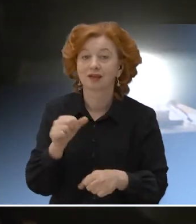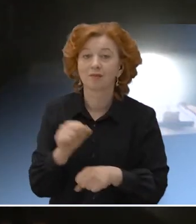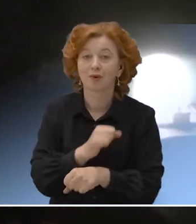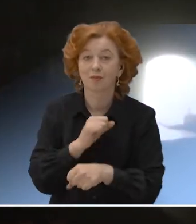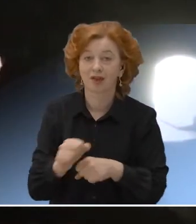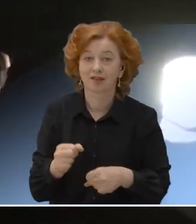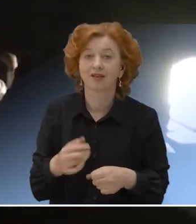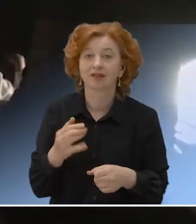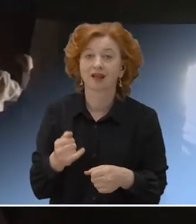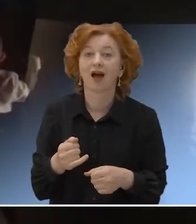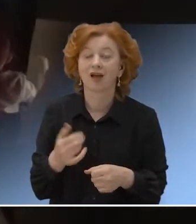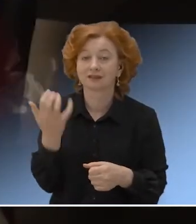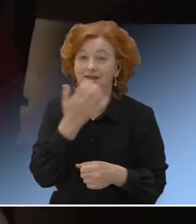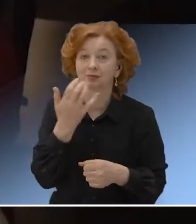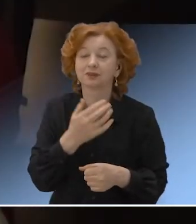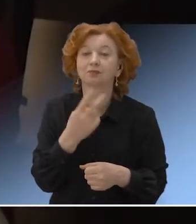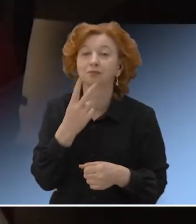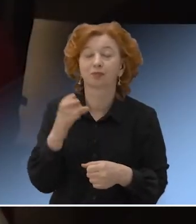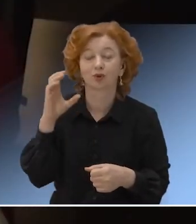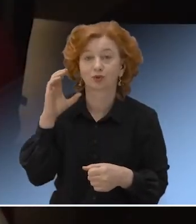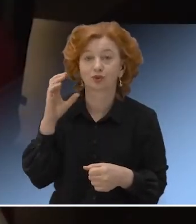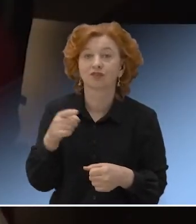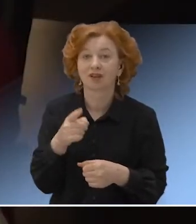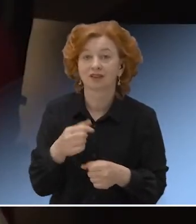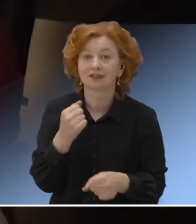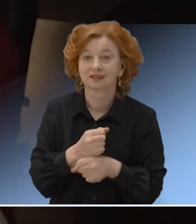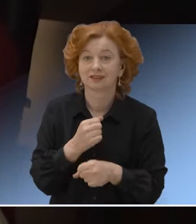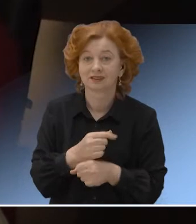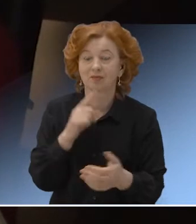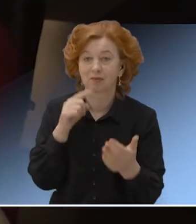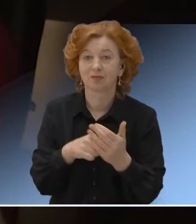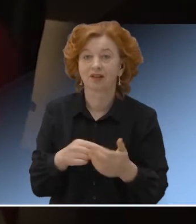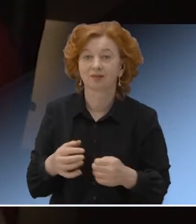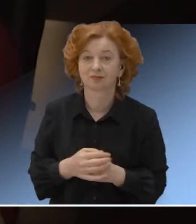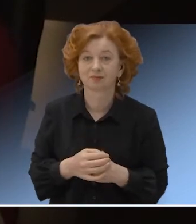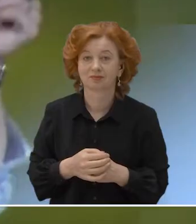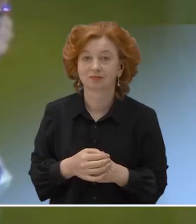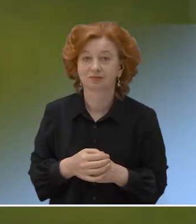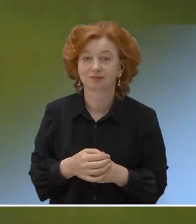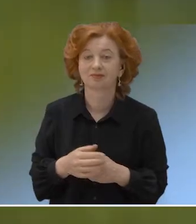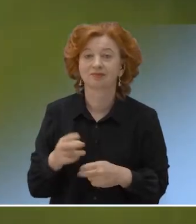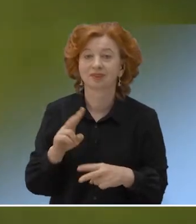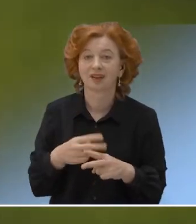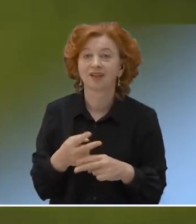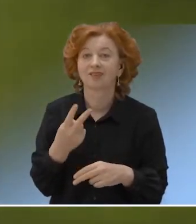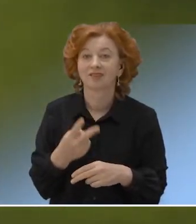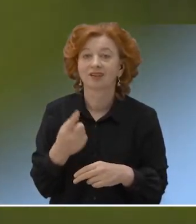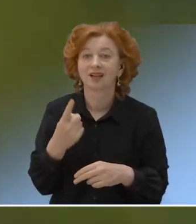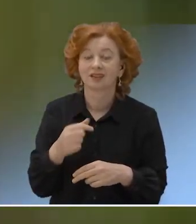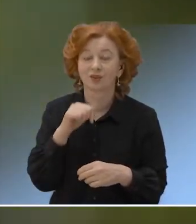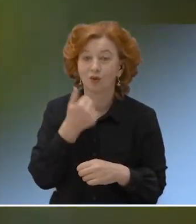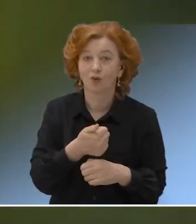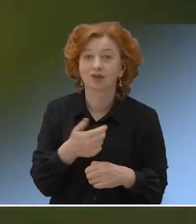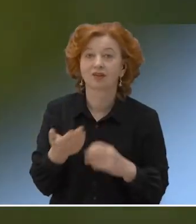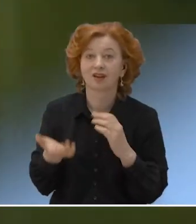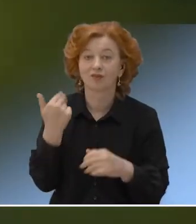за победой. На слепых прослушиваниях, по словам наставников, сделал все точно. Инна Таран, 21 год, живет